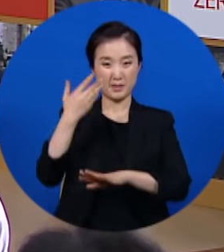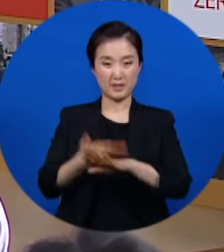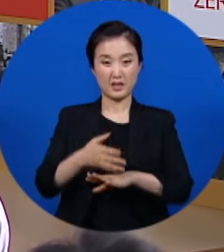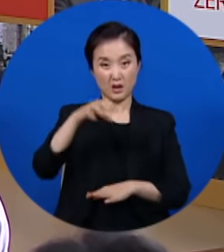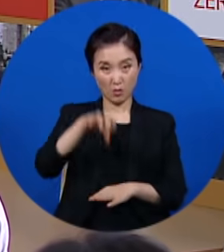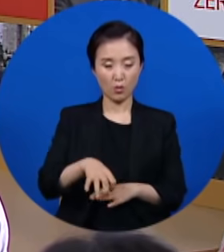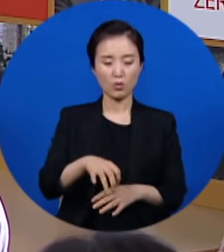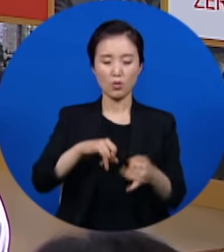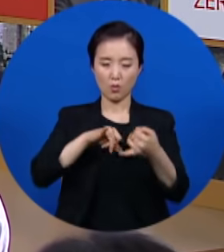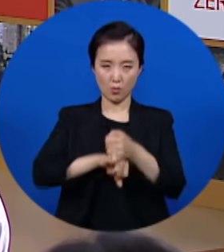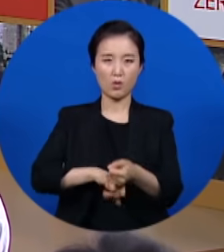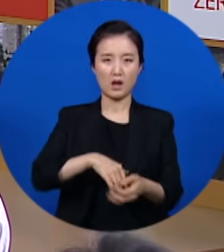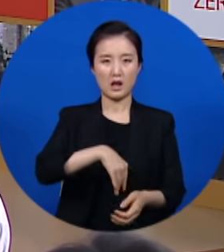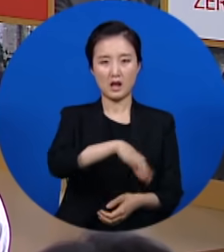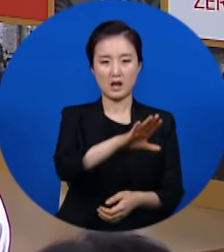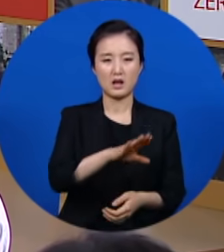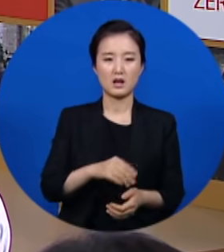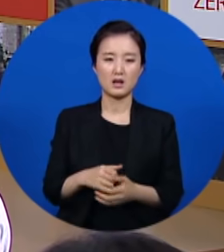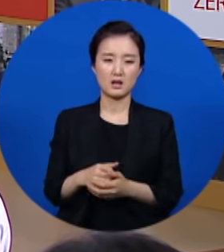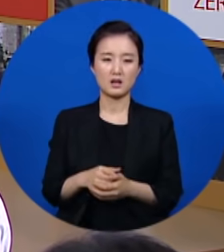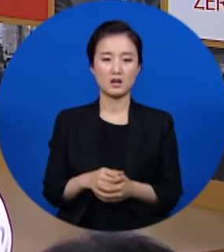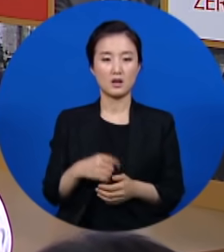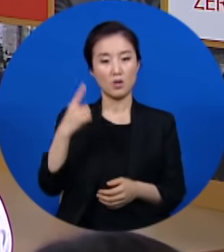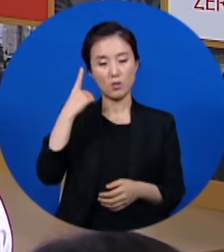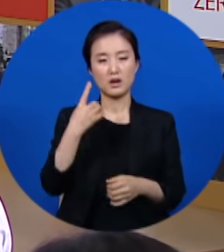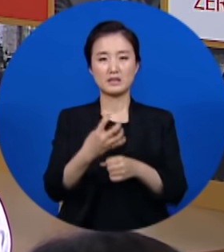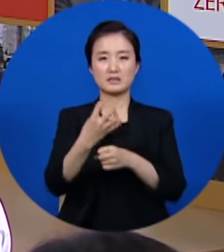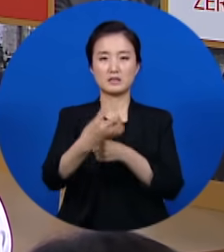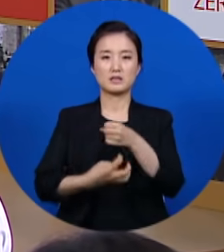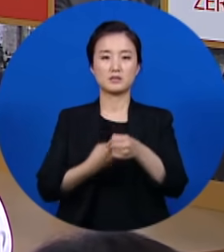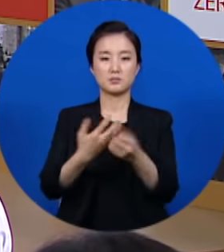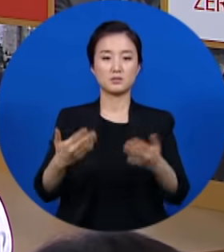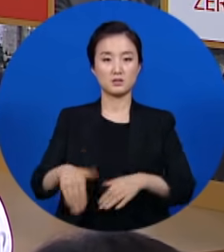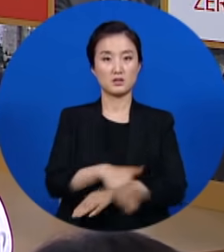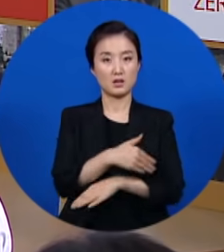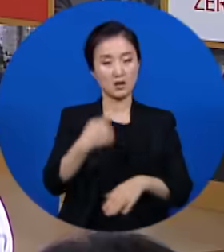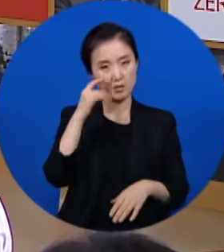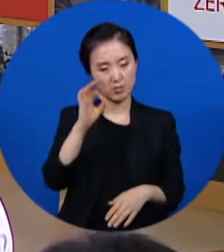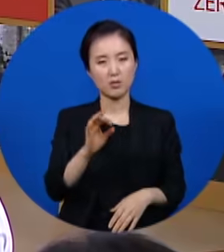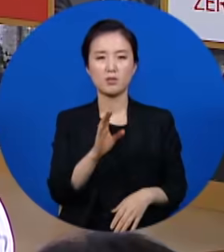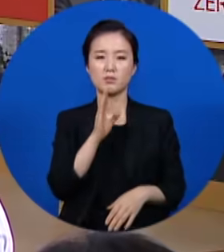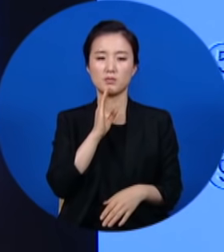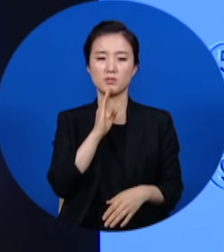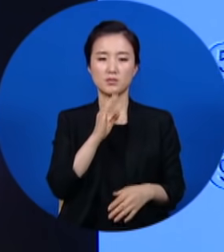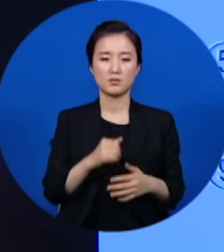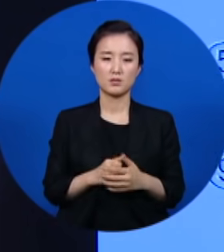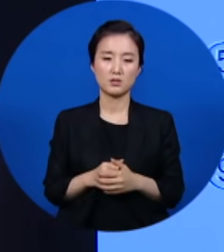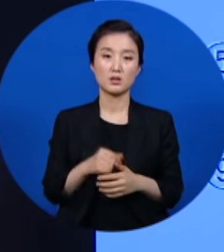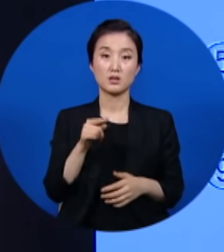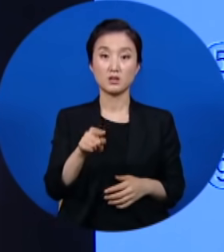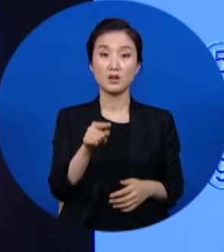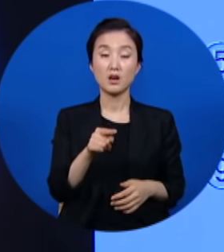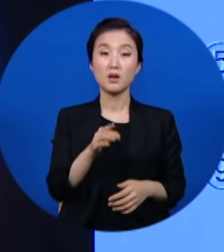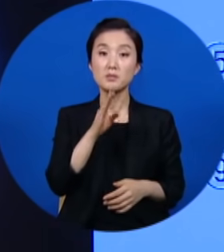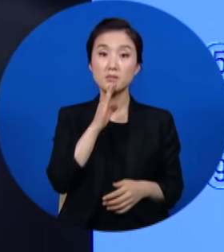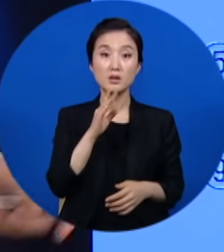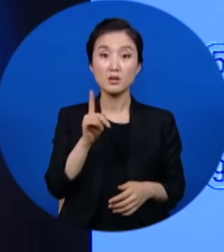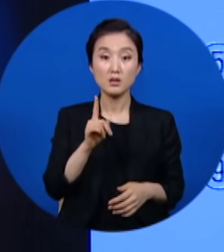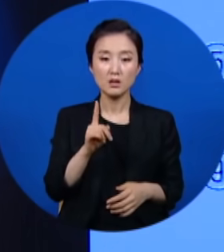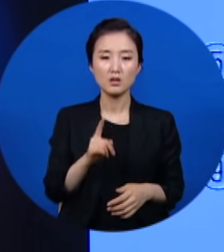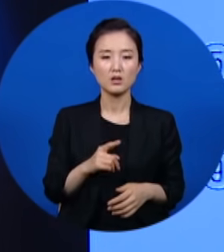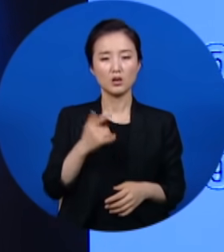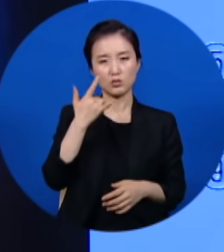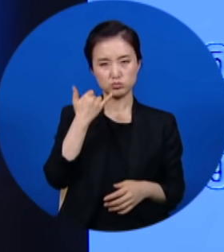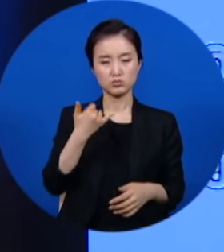없다 근데 제가 사십 몇 년 직장 3 열어보니까 이 많이 빠져요 근데 게 어떻게 가능하겠습니까 부모 자식이 소실